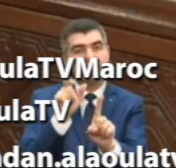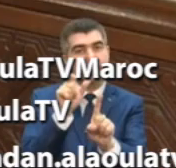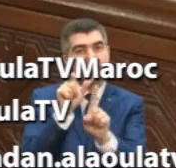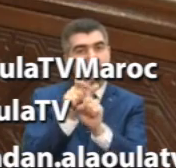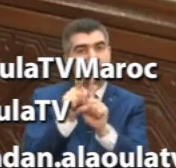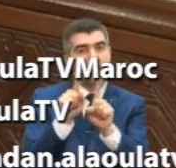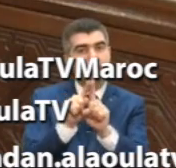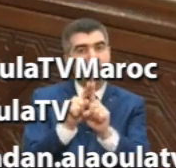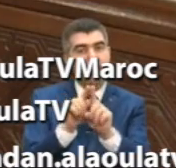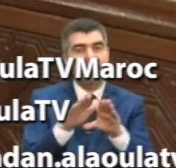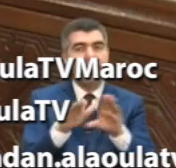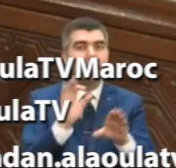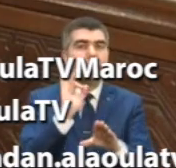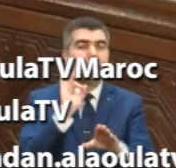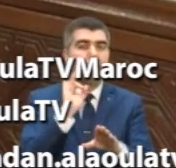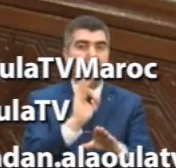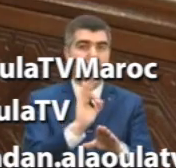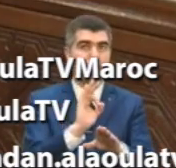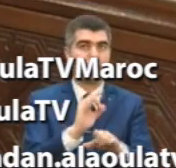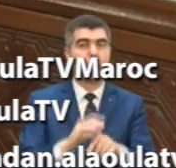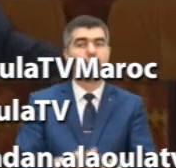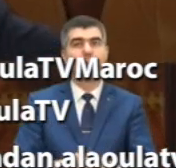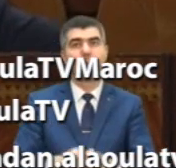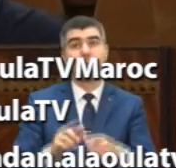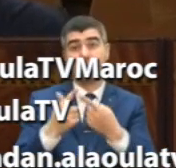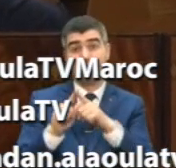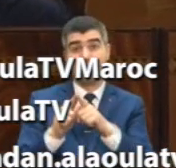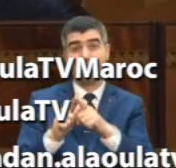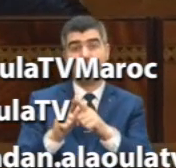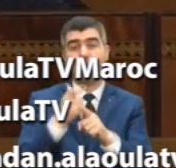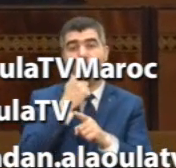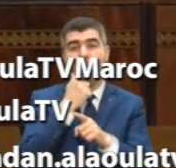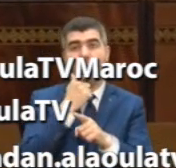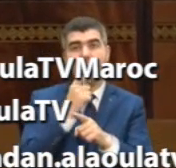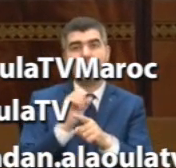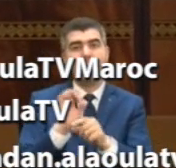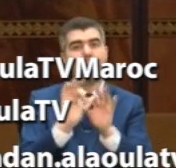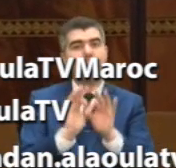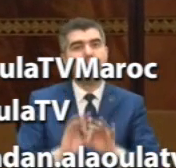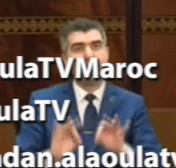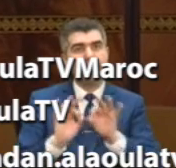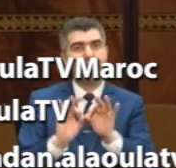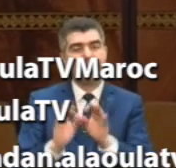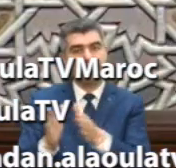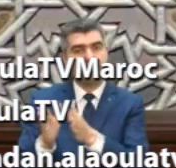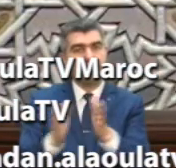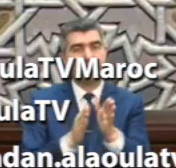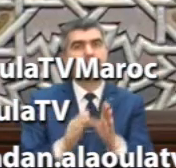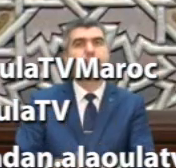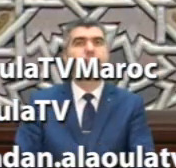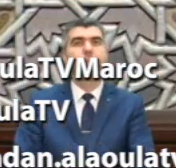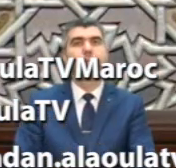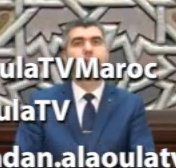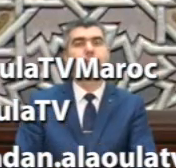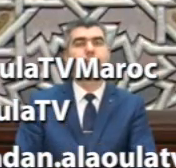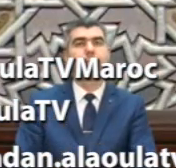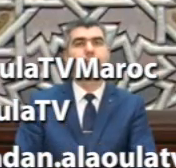الملكية، ملكية العقار، ملكية العقارات الغير محفظة. وشكرا. تفضل السيد